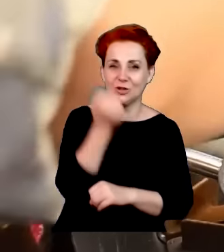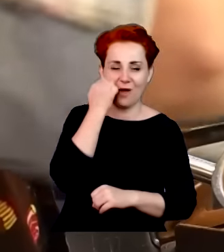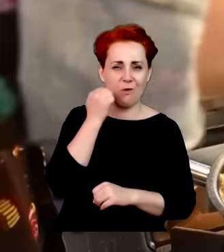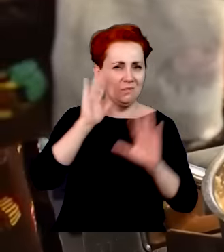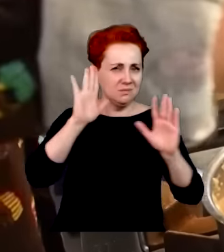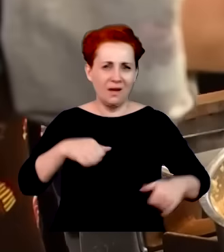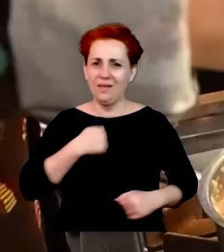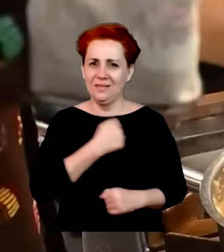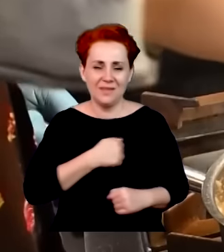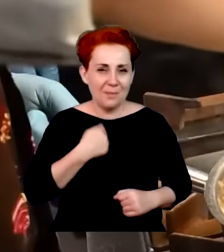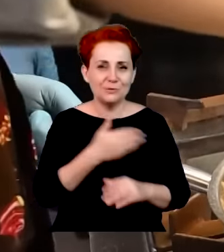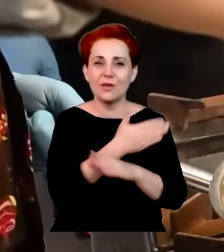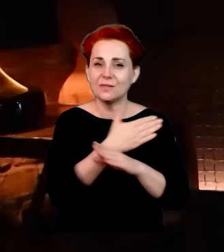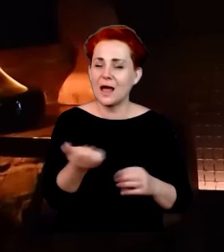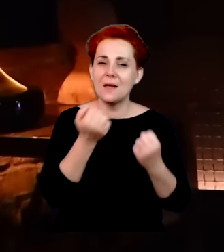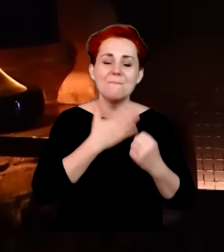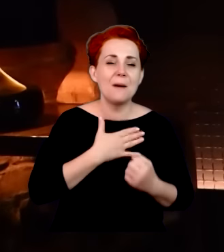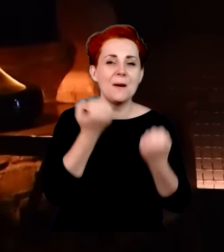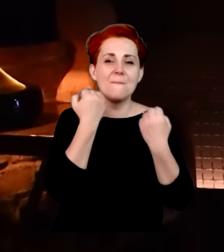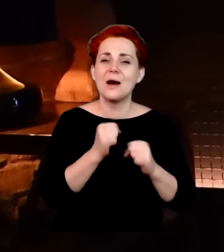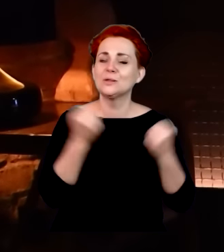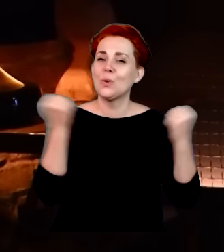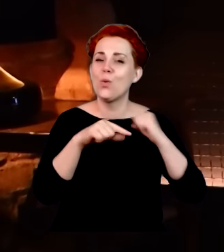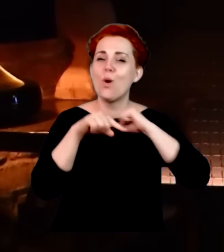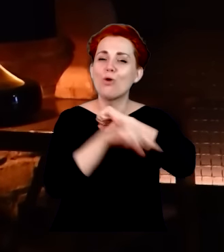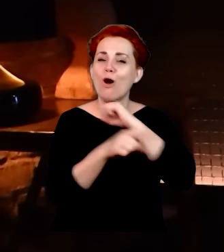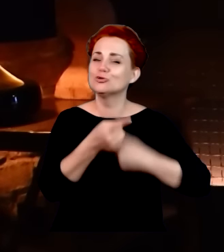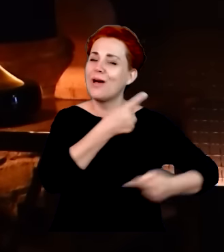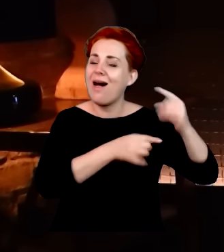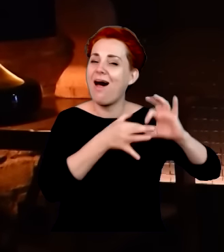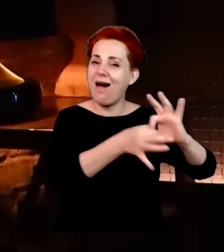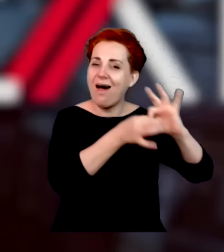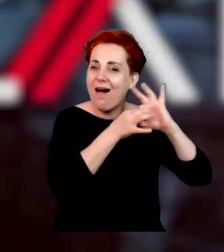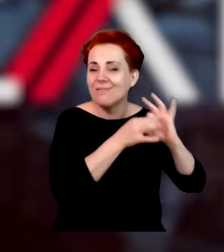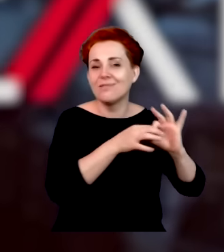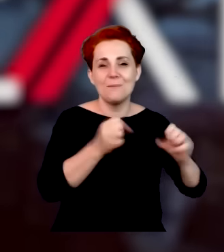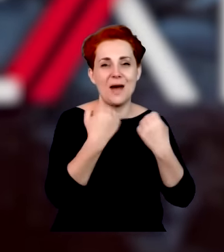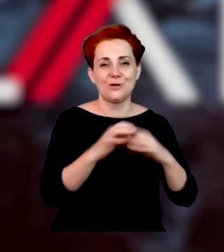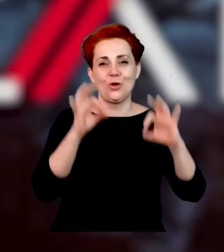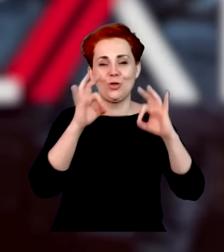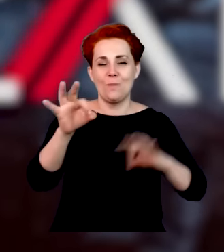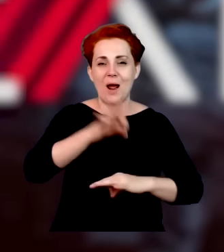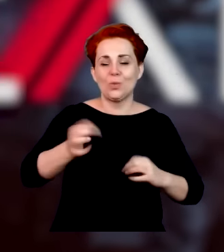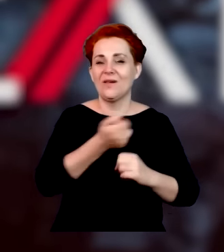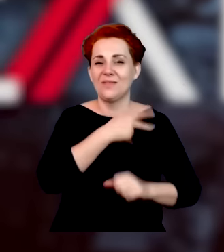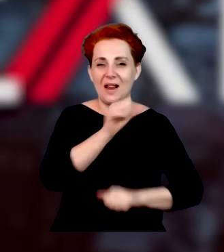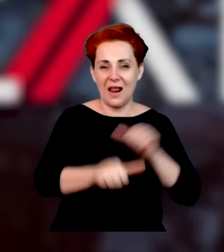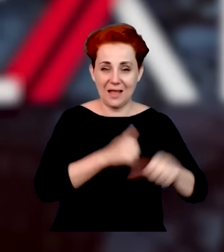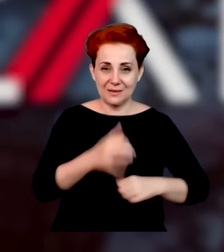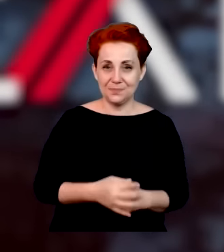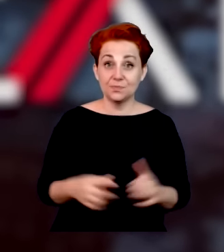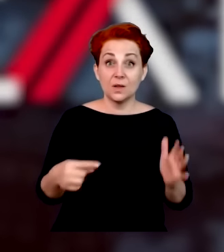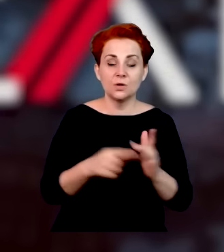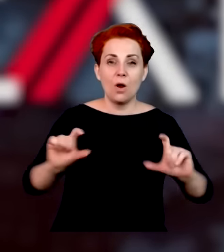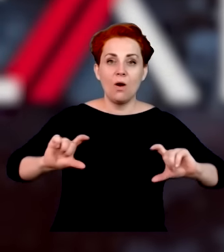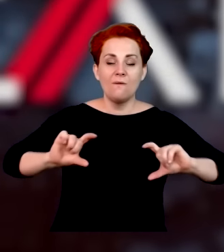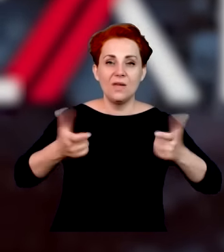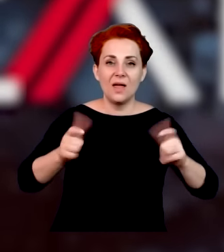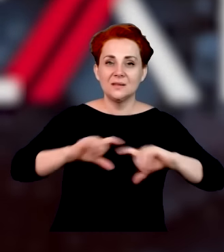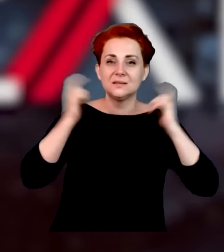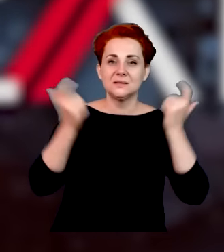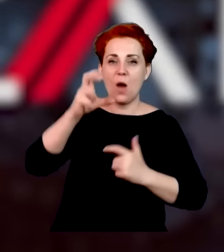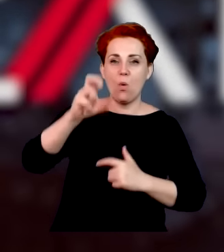bo nadal mamy bardzo głębokie korzenie i dobrą kuchnię od setek lat. Tym wydarzeniem żyje cały Chełm. Żyjemy nim